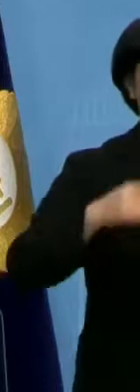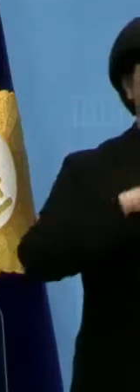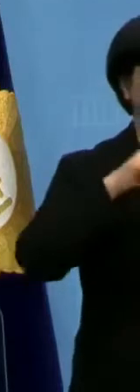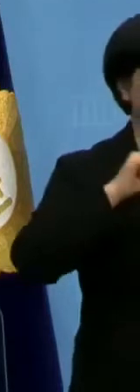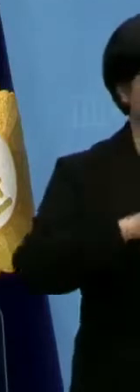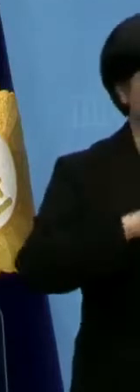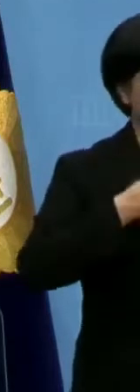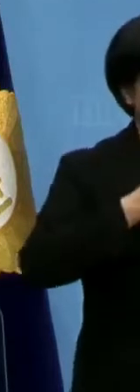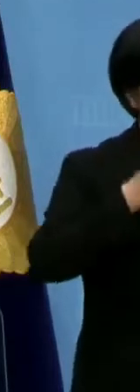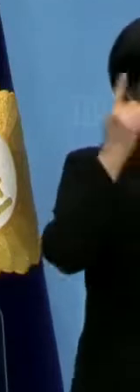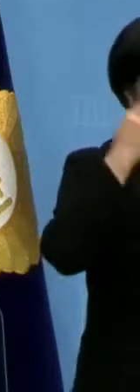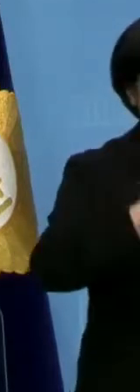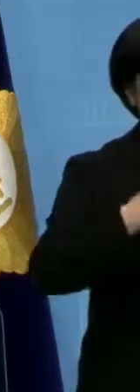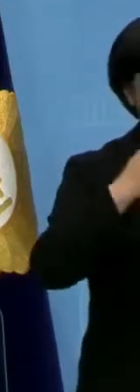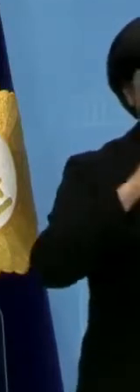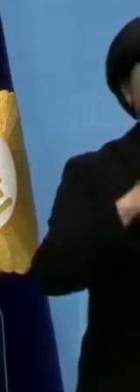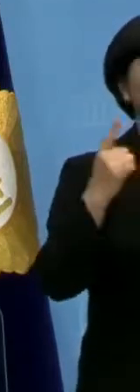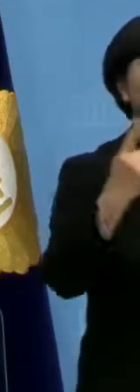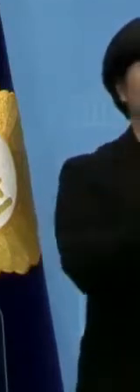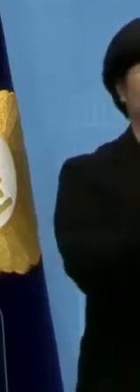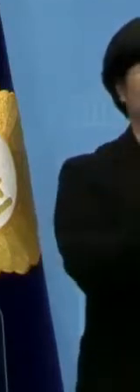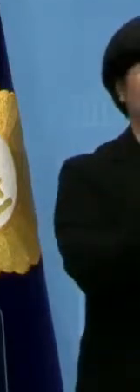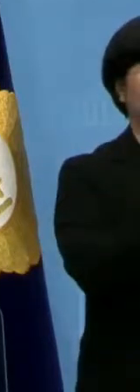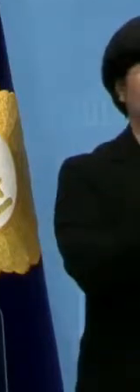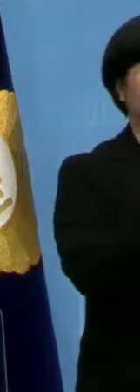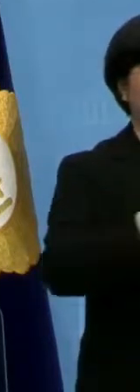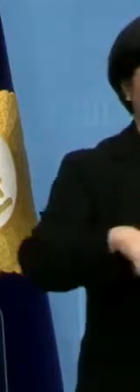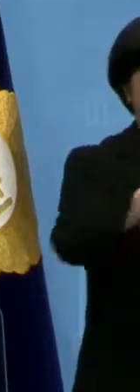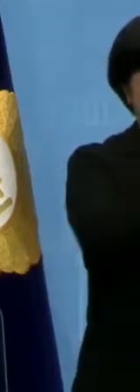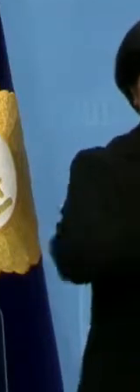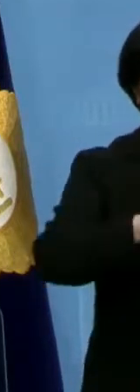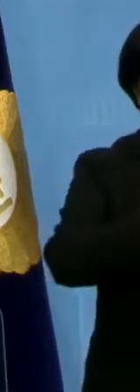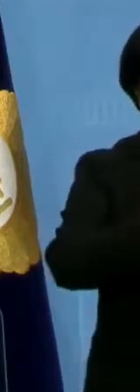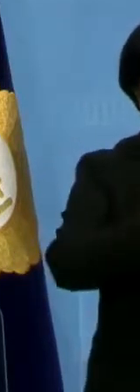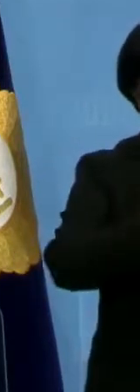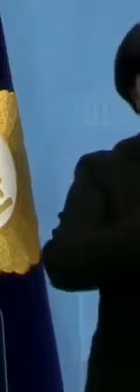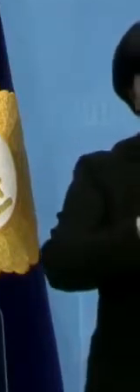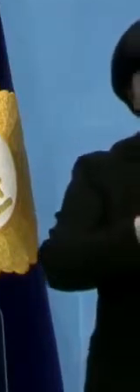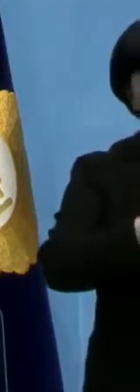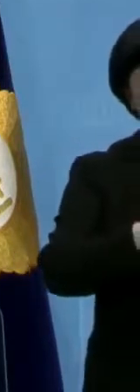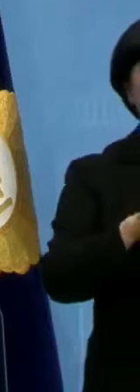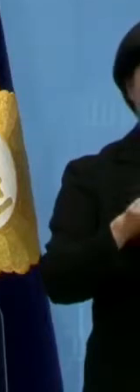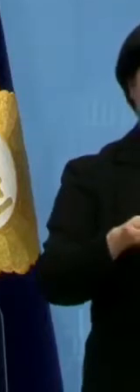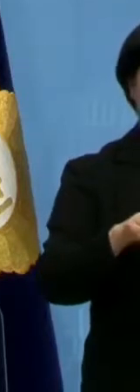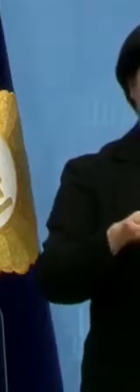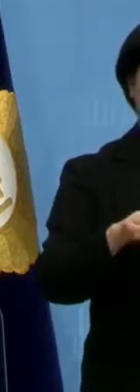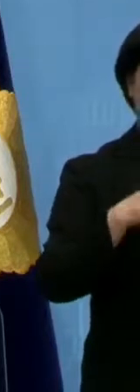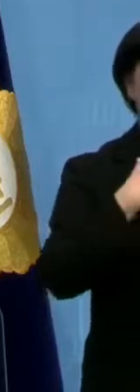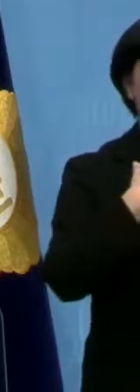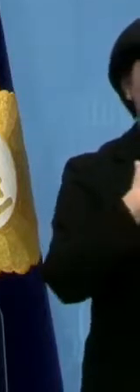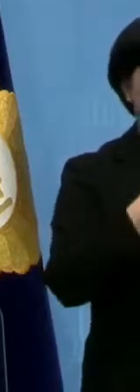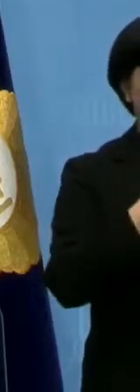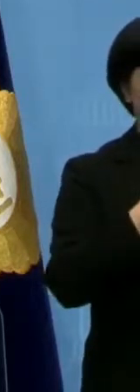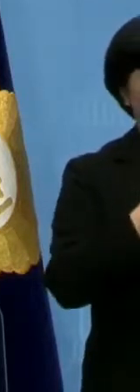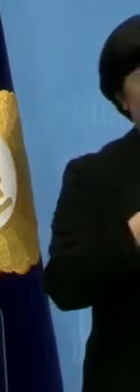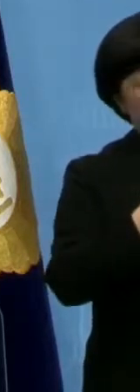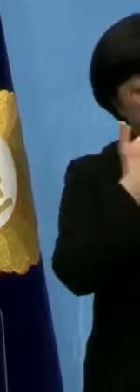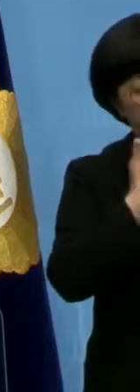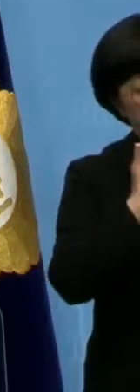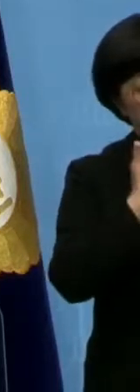마음에 새겨진 상처를 치유하고 그들의 삶에 비로소 평화가 깃들 수 있게